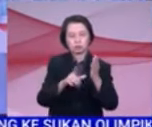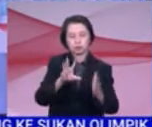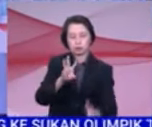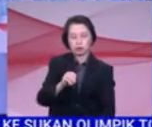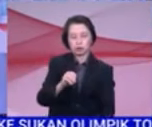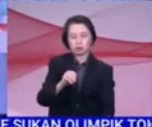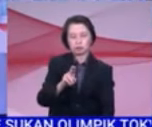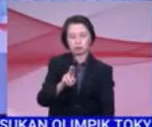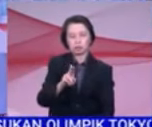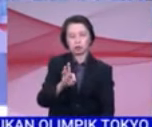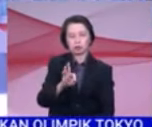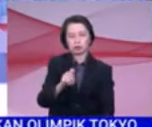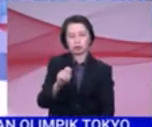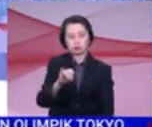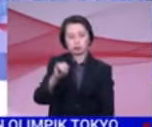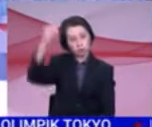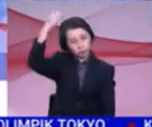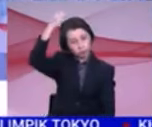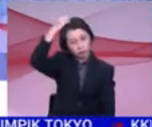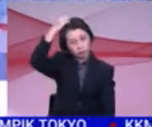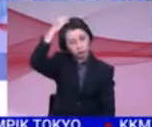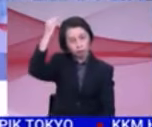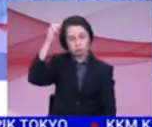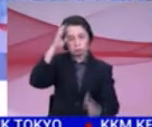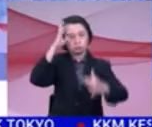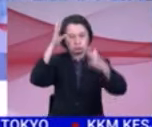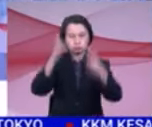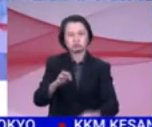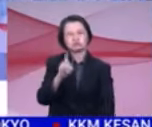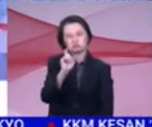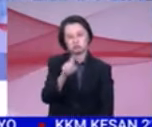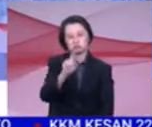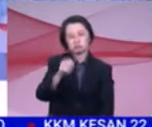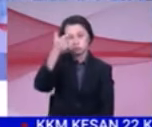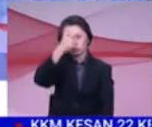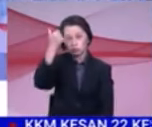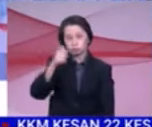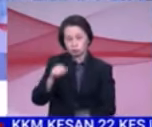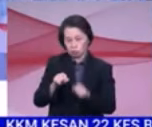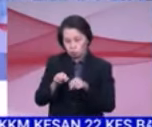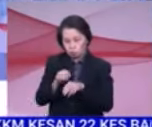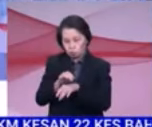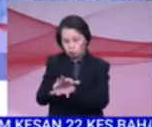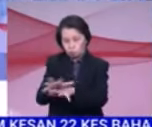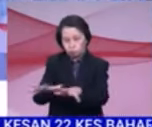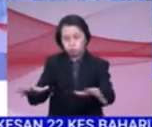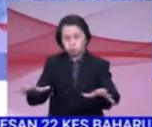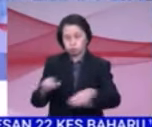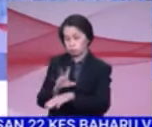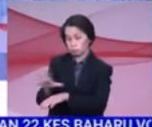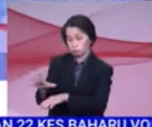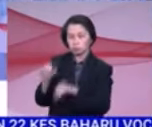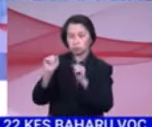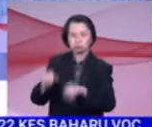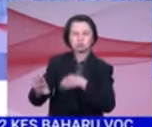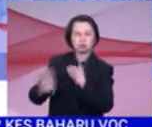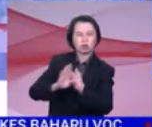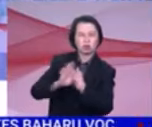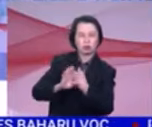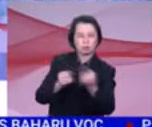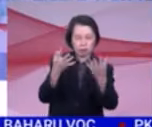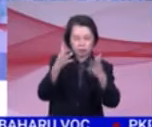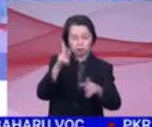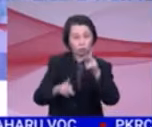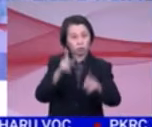multi Selangor data dokter Anhar ophir you keputusan wajar memenangkan wabah qolbis 15 boleh mengancam nyawa jutaan